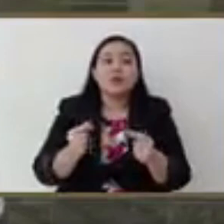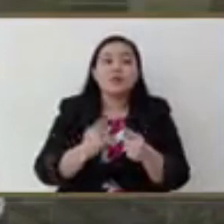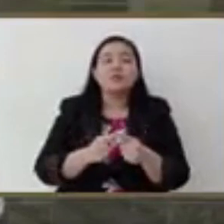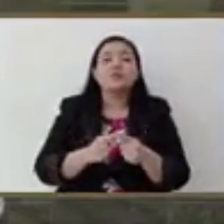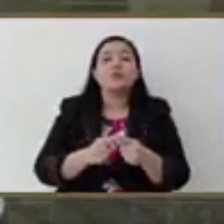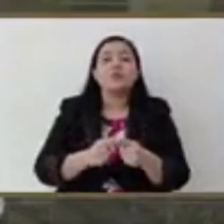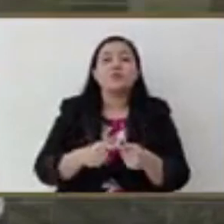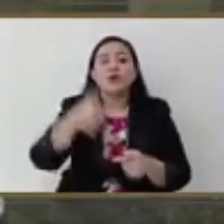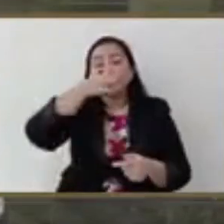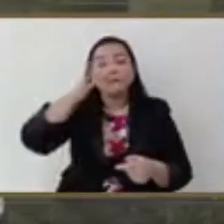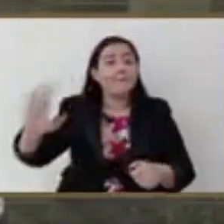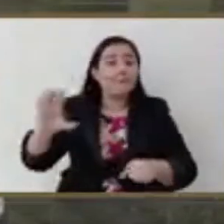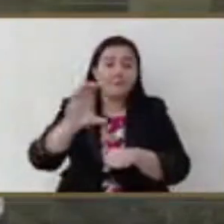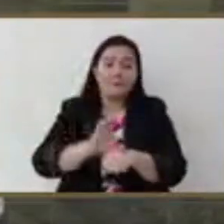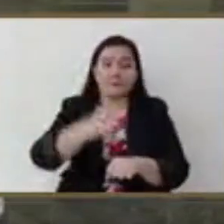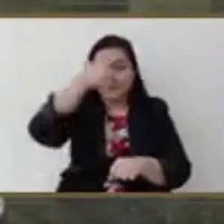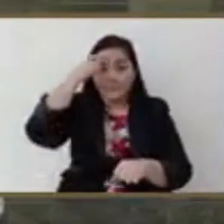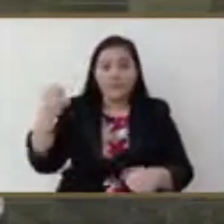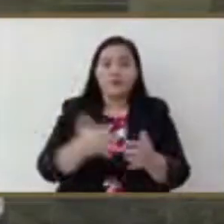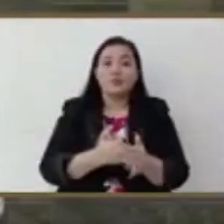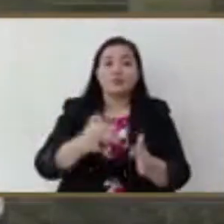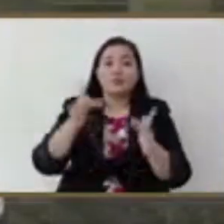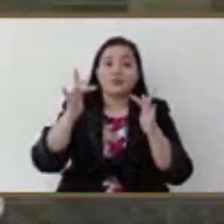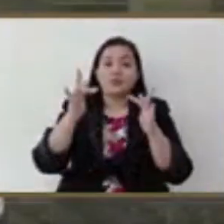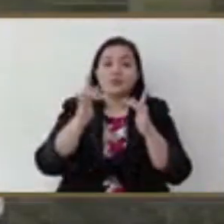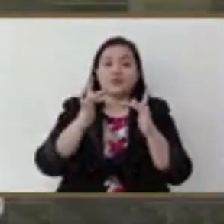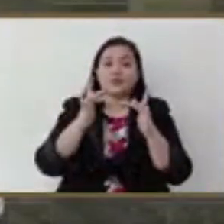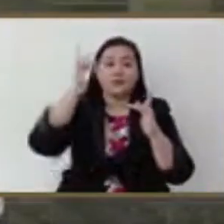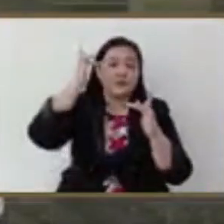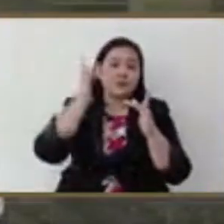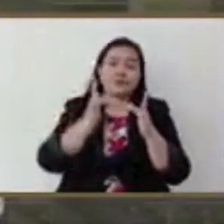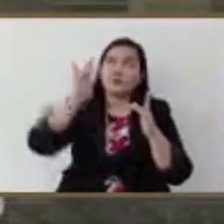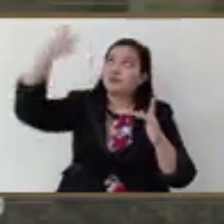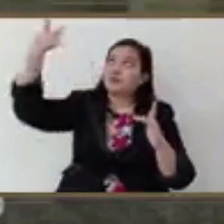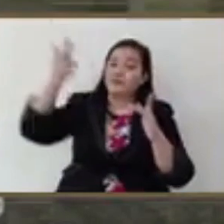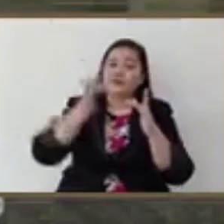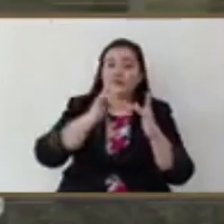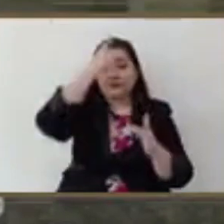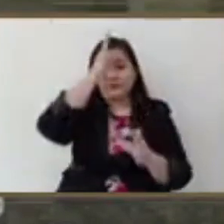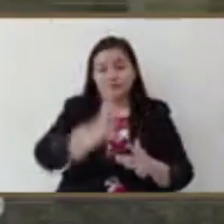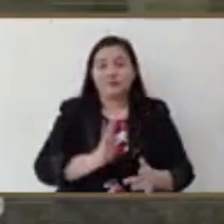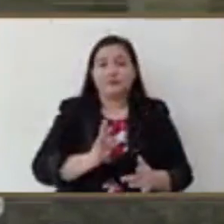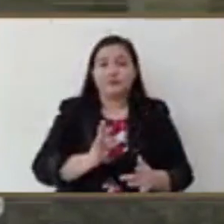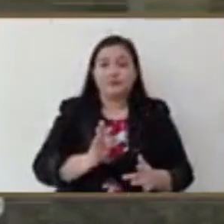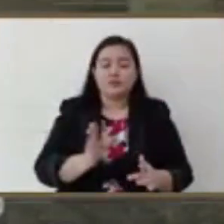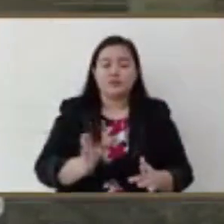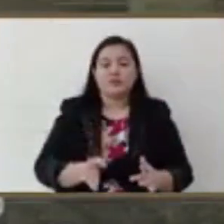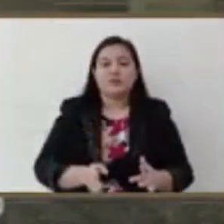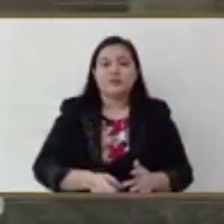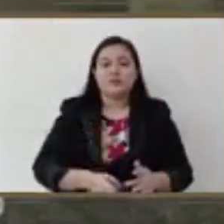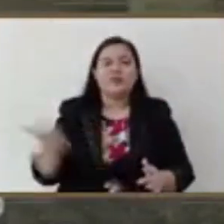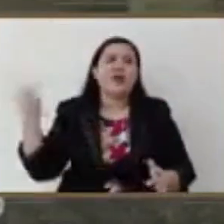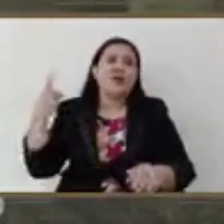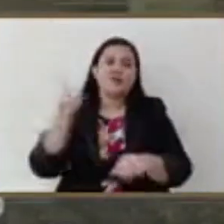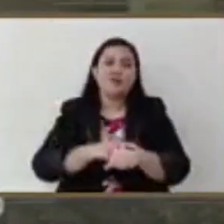It connects me to God. May mga pagkakataon sa buhay ko na parang ako'y nalulungkot na, parang ako'y naasiwa